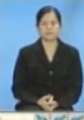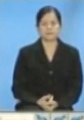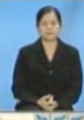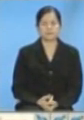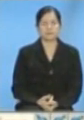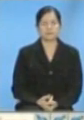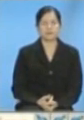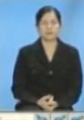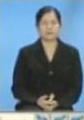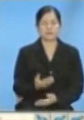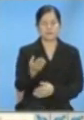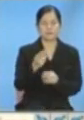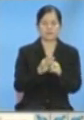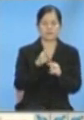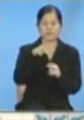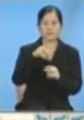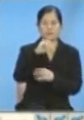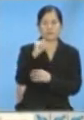อเชิญท่านไพจิตรครับ